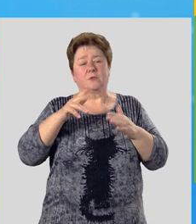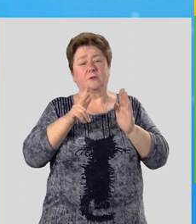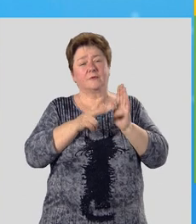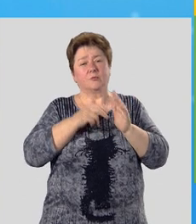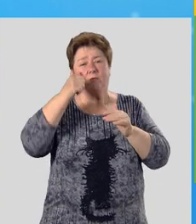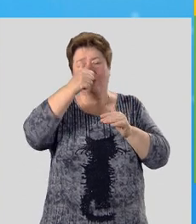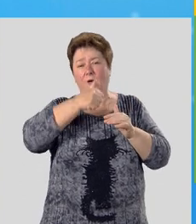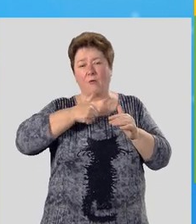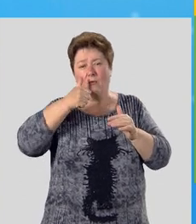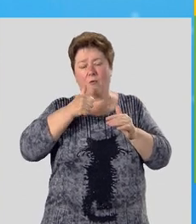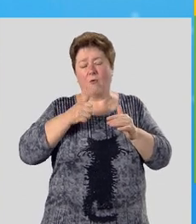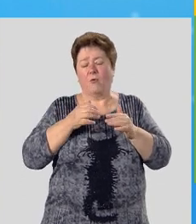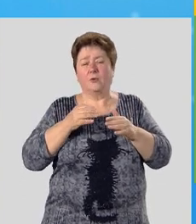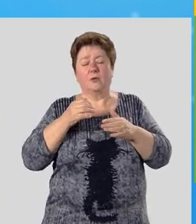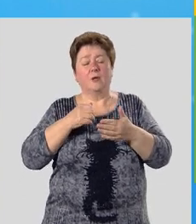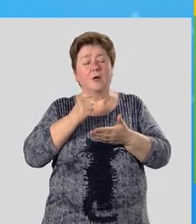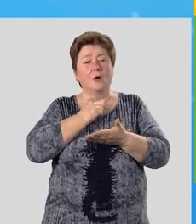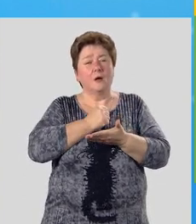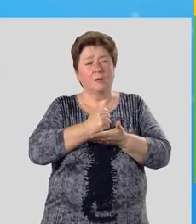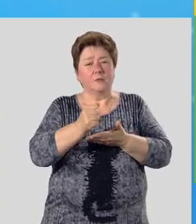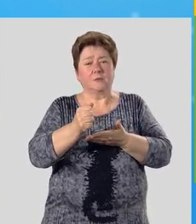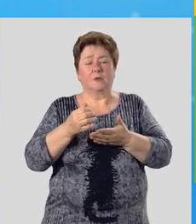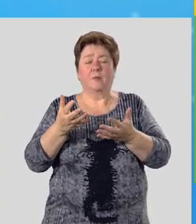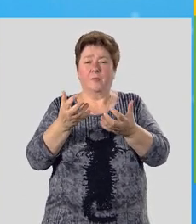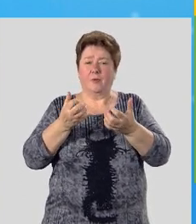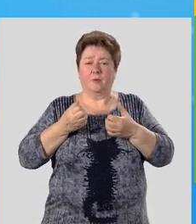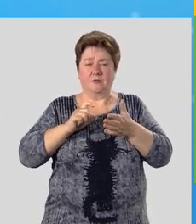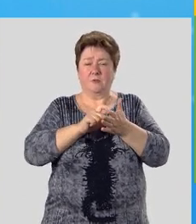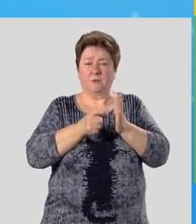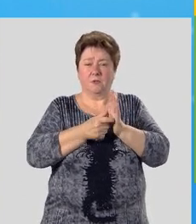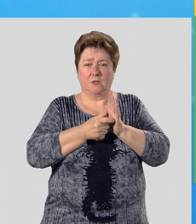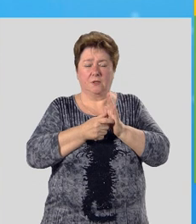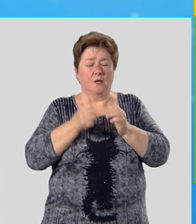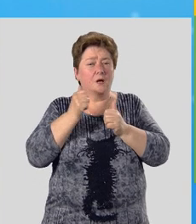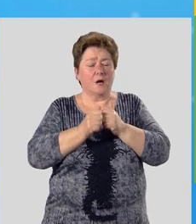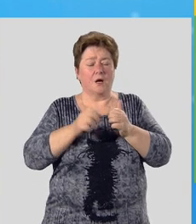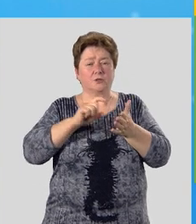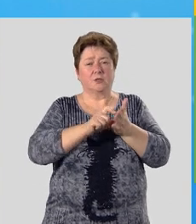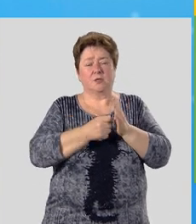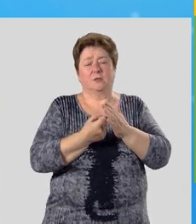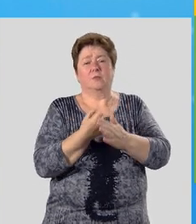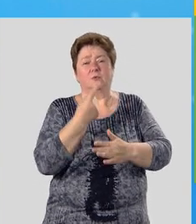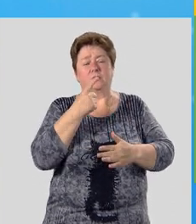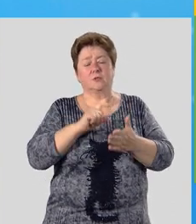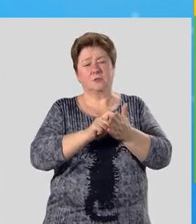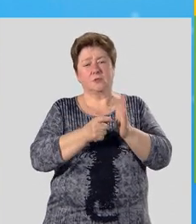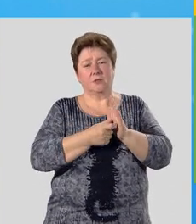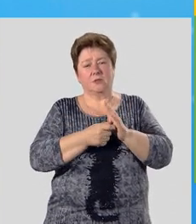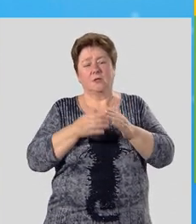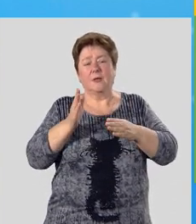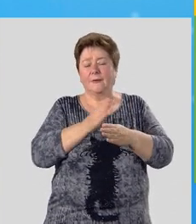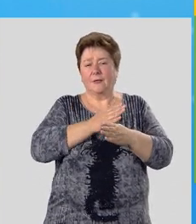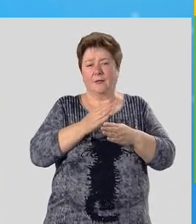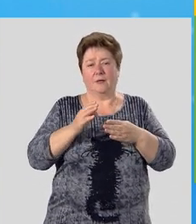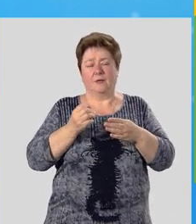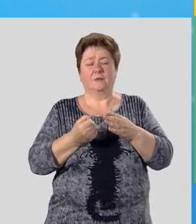году он обосновал принцип преемственности клеток. Каждая клетка происходит из клетки путем